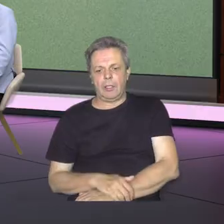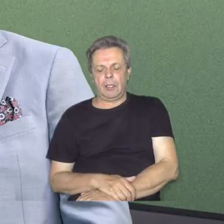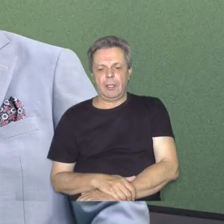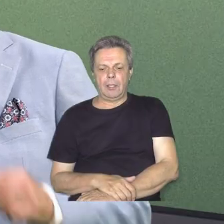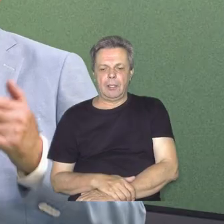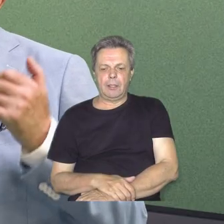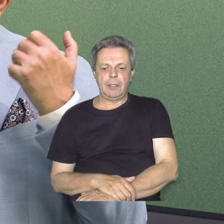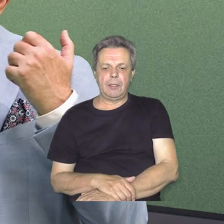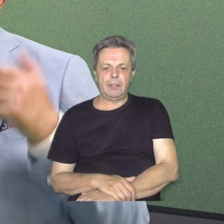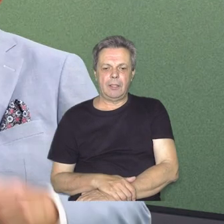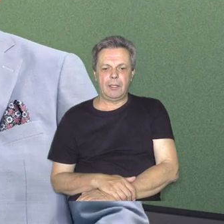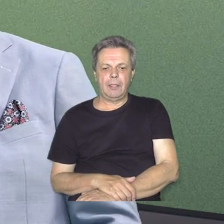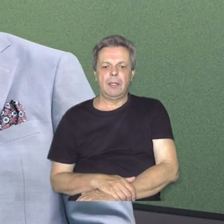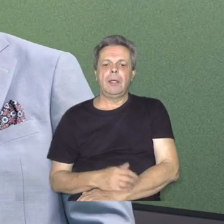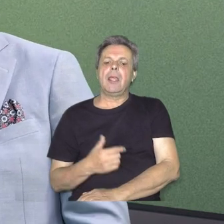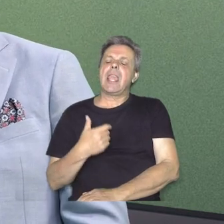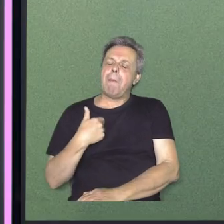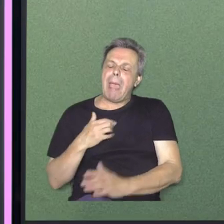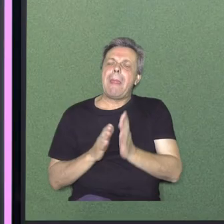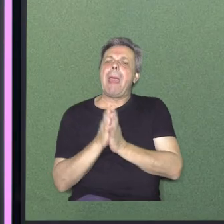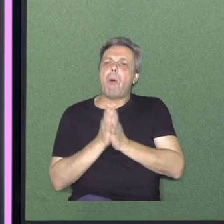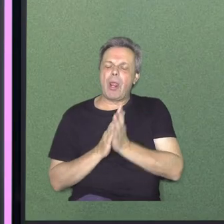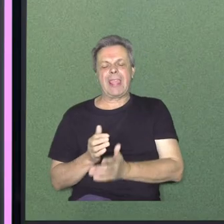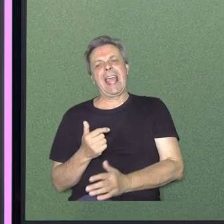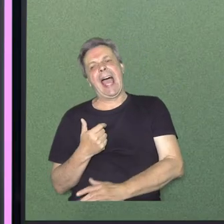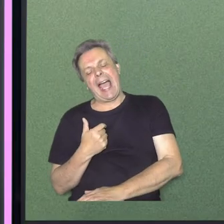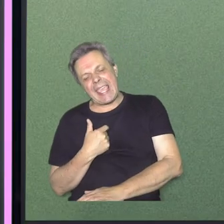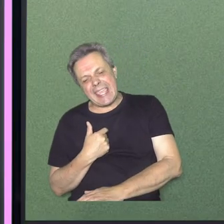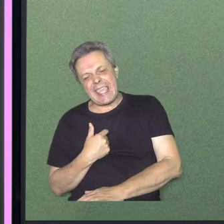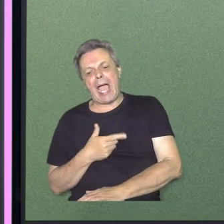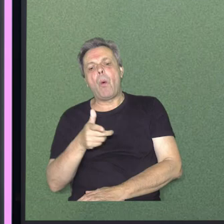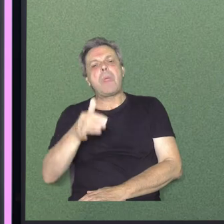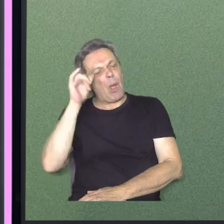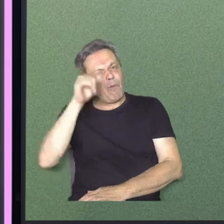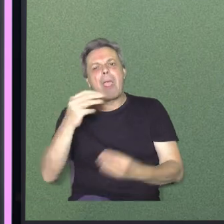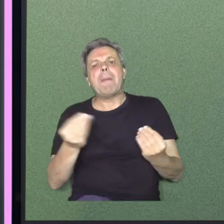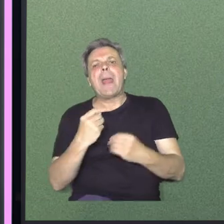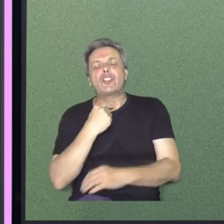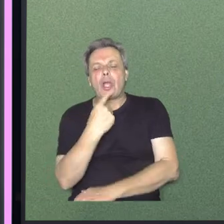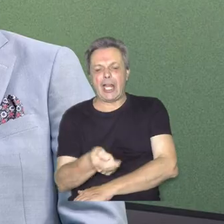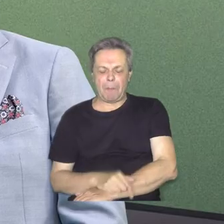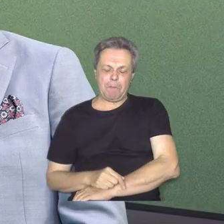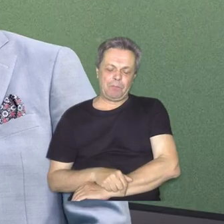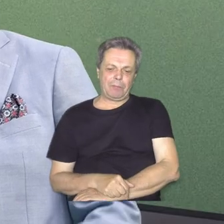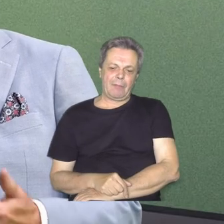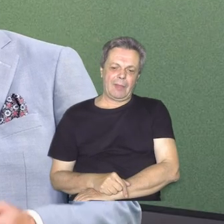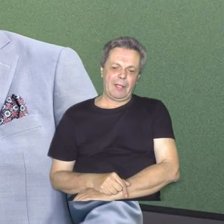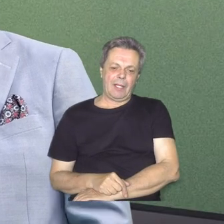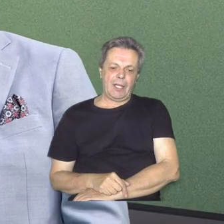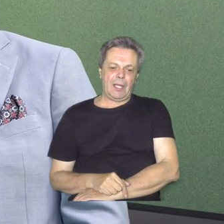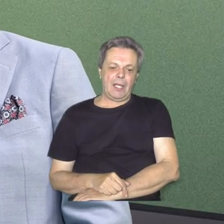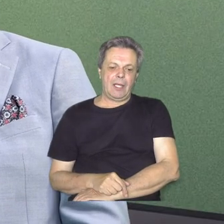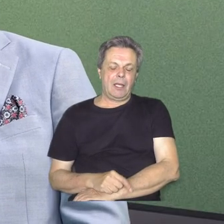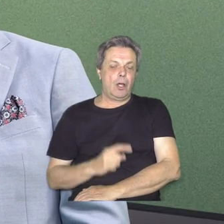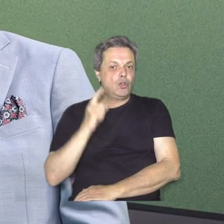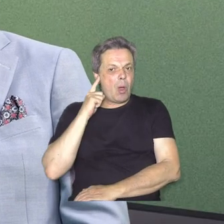onda okreće brojeve telefona. I mene moli da ja negdje u njegovo ime nešto kažem. Odlično.